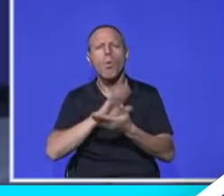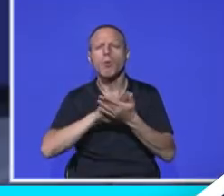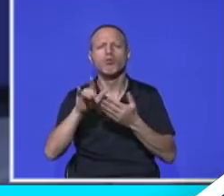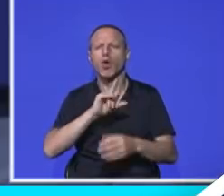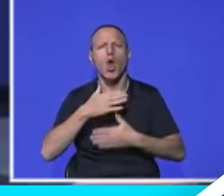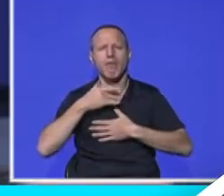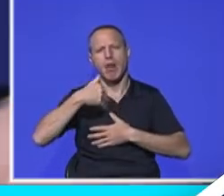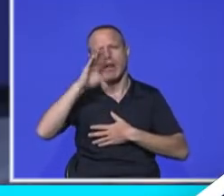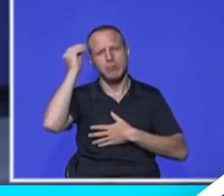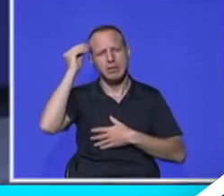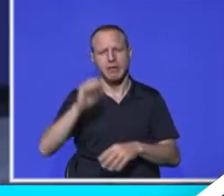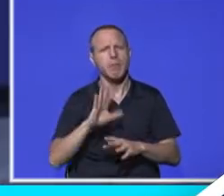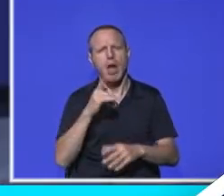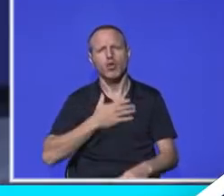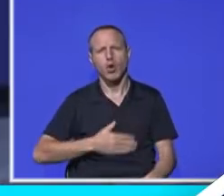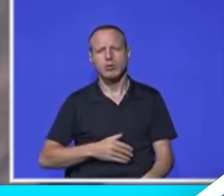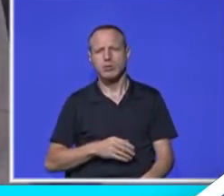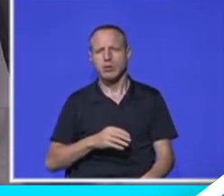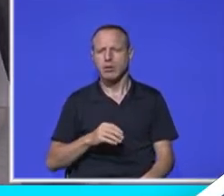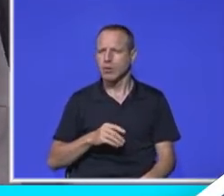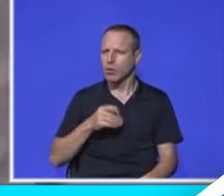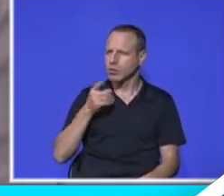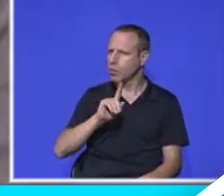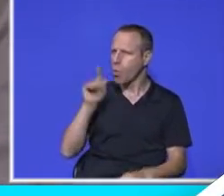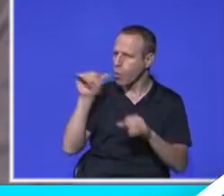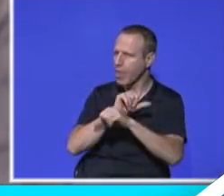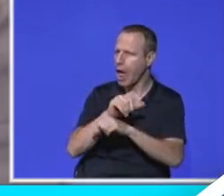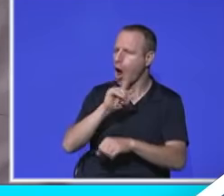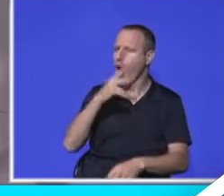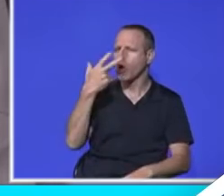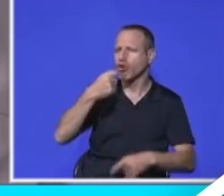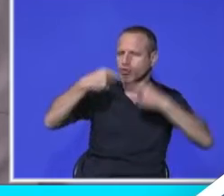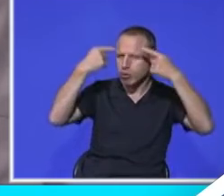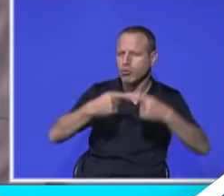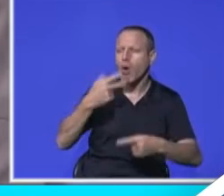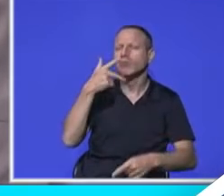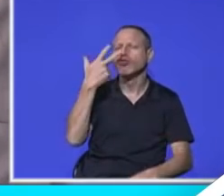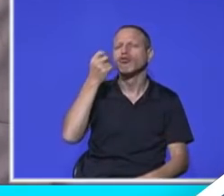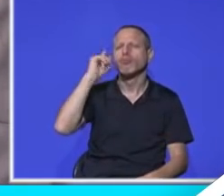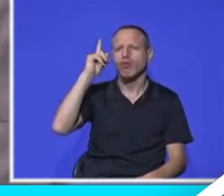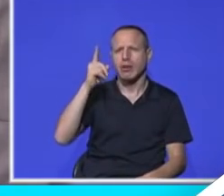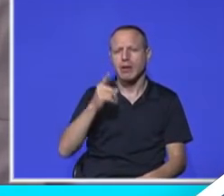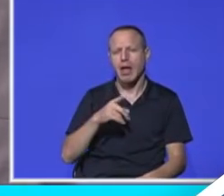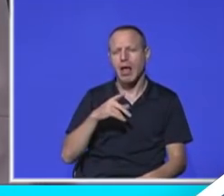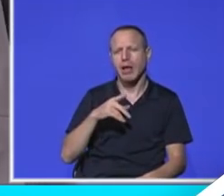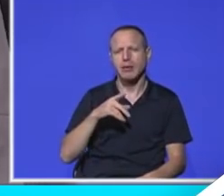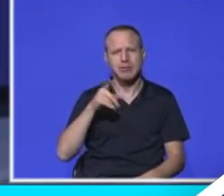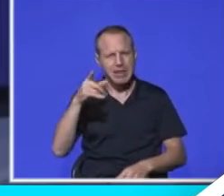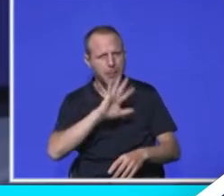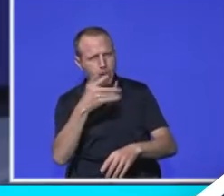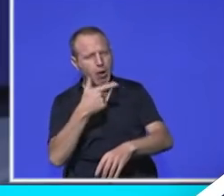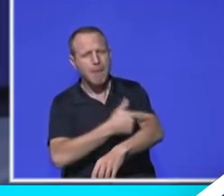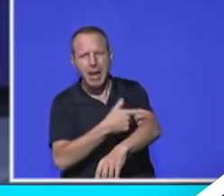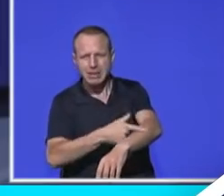רוצה? הוא לא הולך לבית ספר. לא, הוא גם טעה, זה לא 30 יום, זה 30 שנה, הוא טעה בכמה, אתה יודע, אבל זה מה שמעסיק אותך בזמן